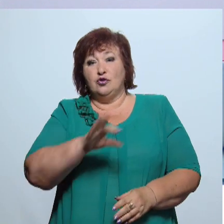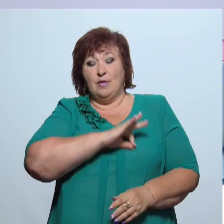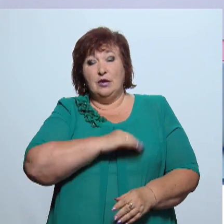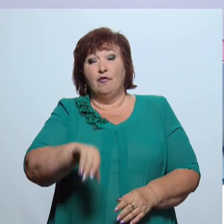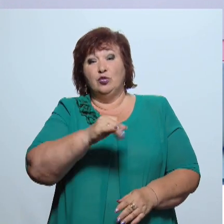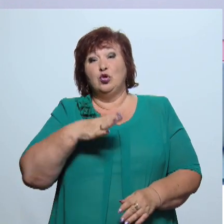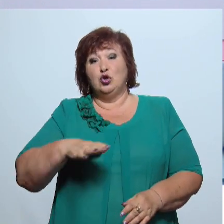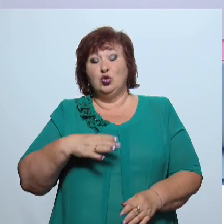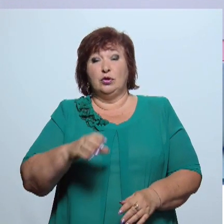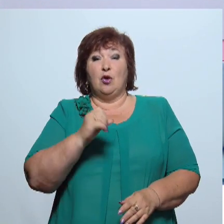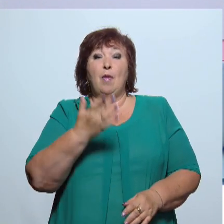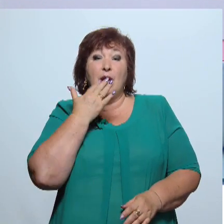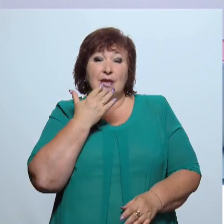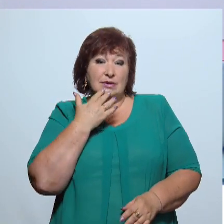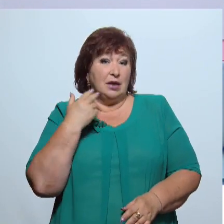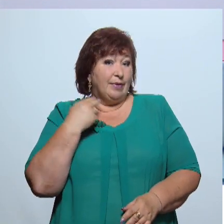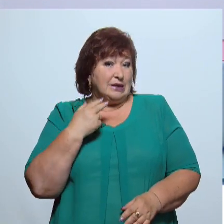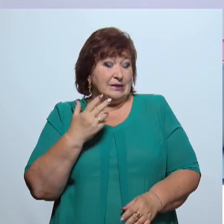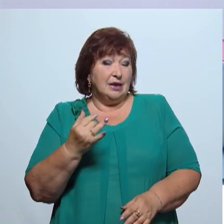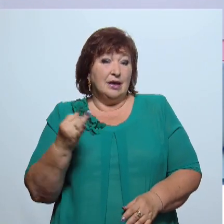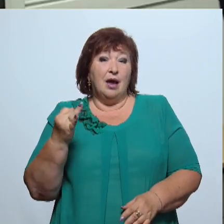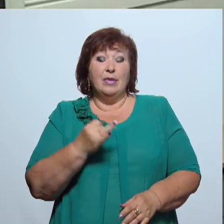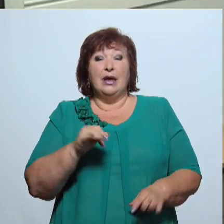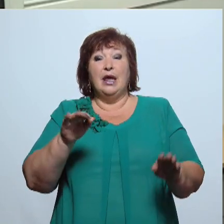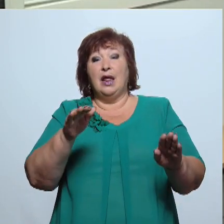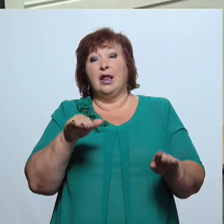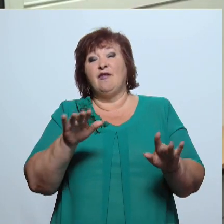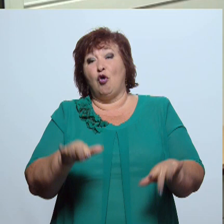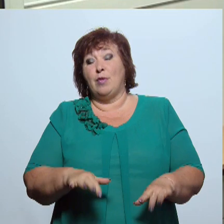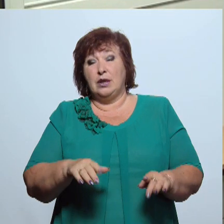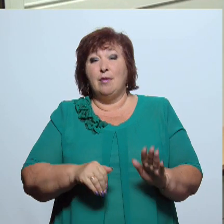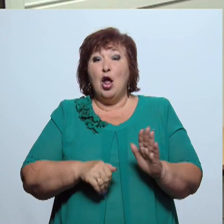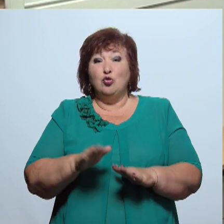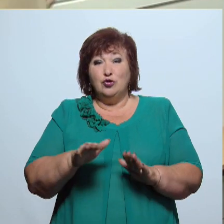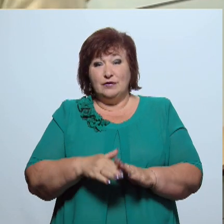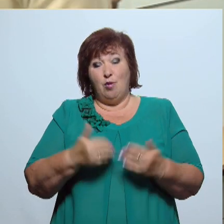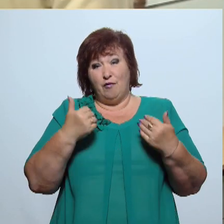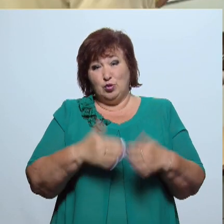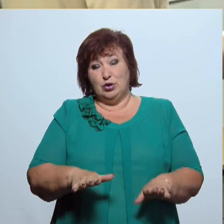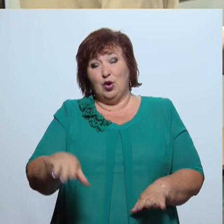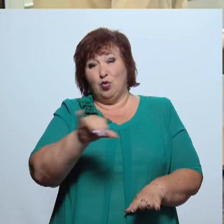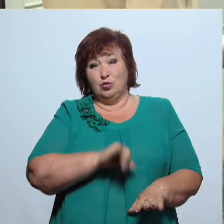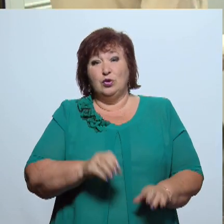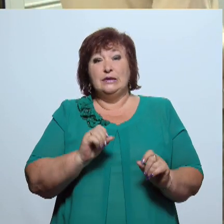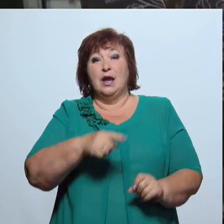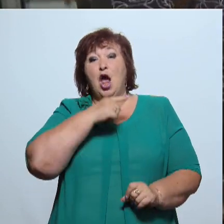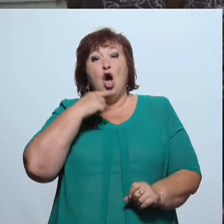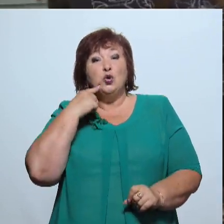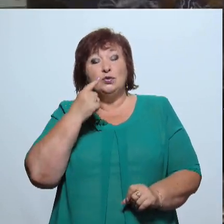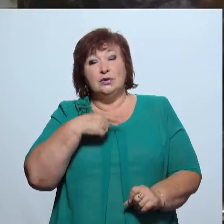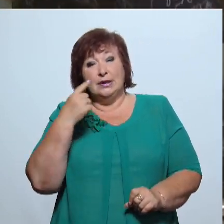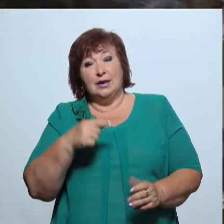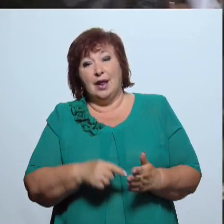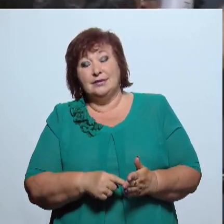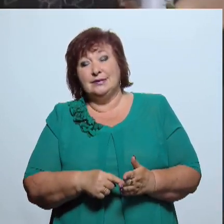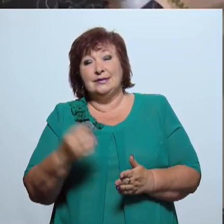ждут результаты ЕГЭ по иностранным языкам и информатике. Ну а пока лучше всего выпускники школ Удмуртии сдали русский язык.